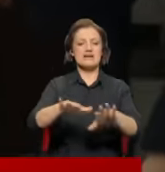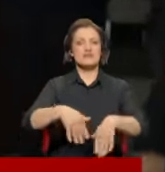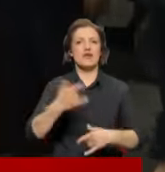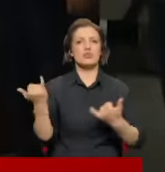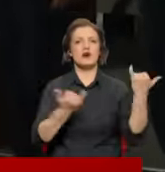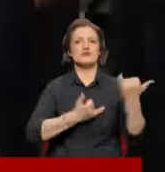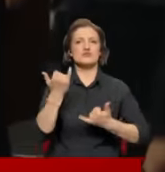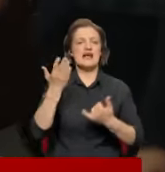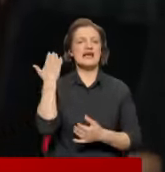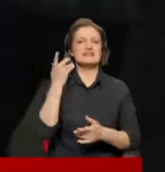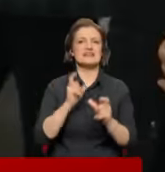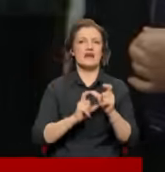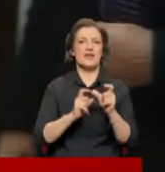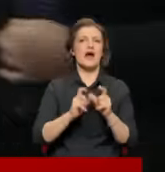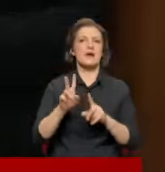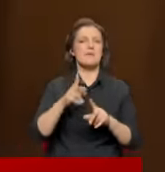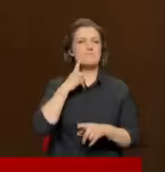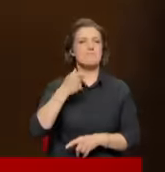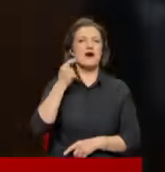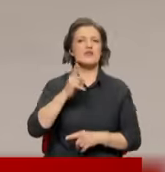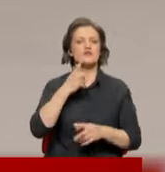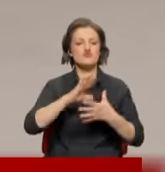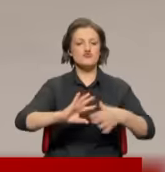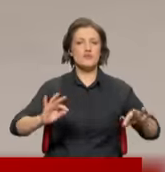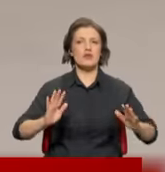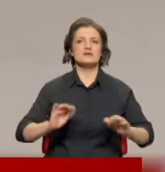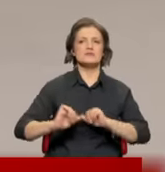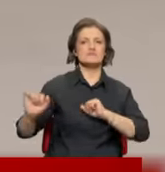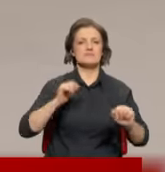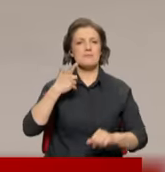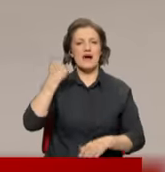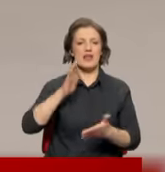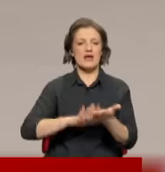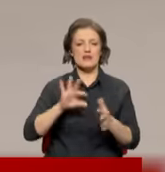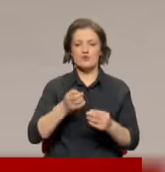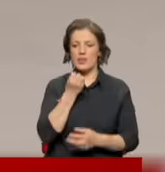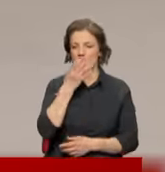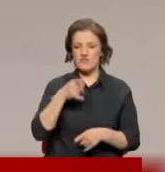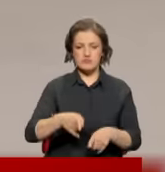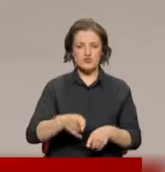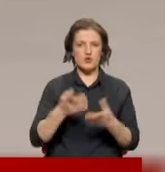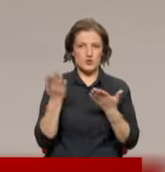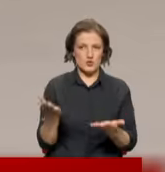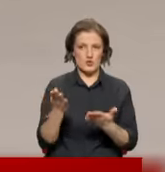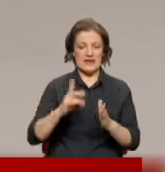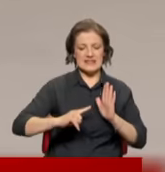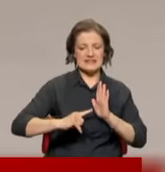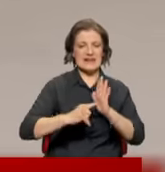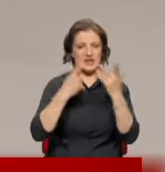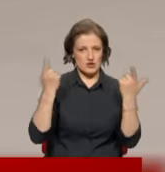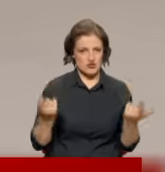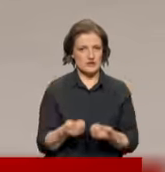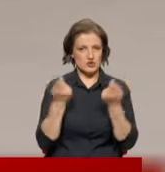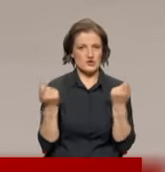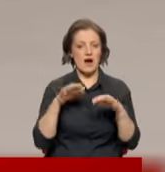tartışmada eski Sanayi Bakanı Mustafa Varank'ın sözleri tepki çekti. Bakanlık eliyle bugün itiraf ettiğiniz şu hali ispata